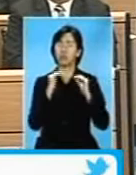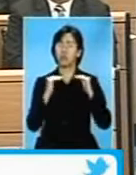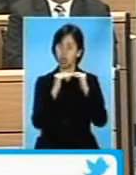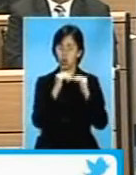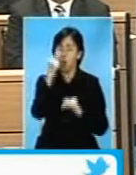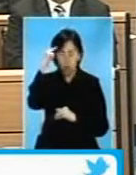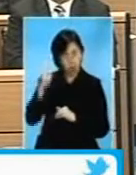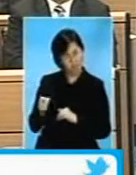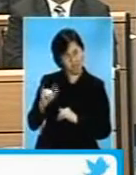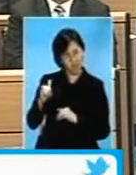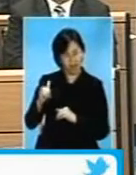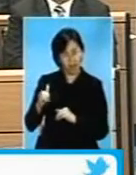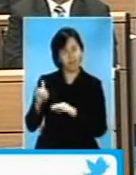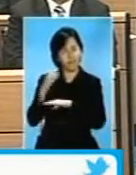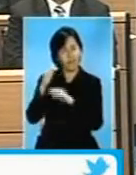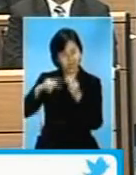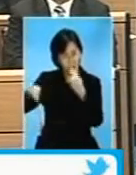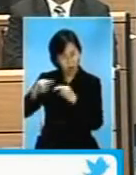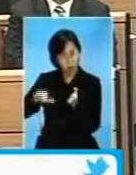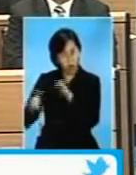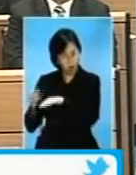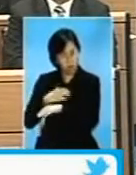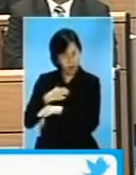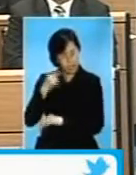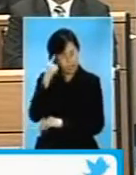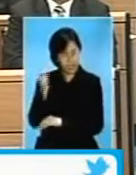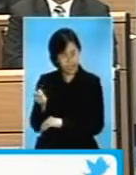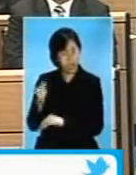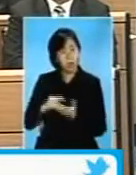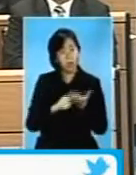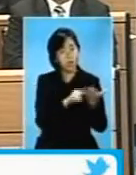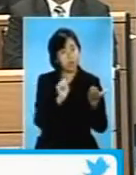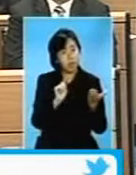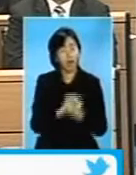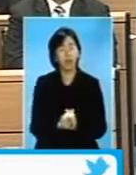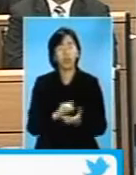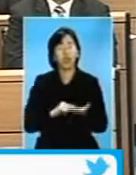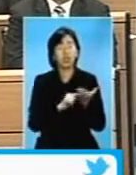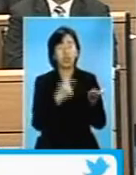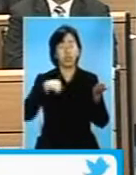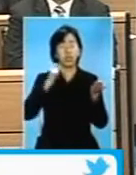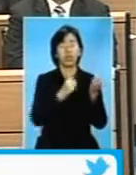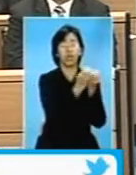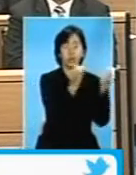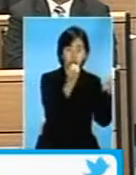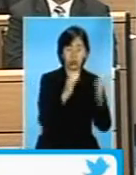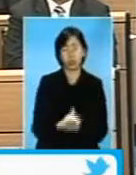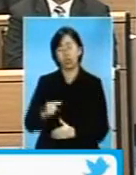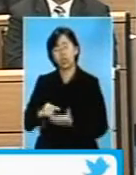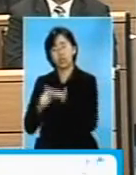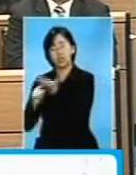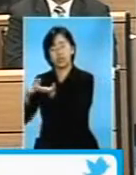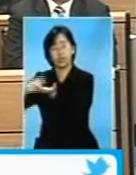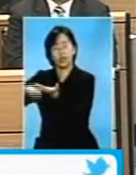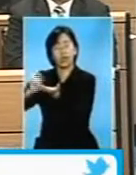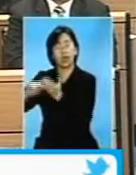นี่ยยื่นในเฉพาะศาลรัฐธรรมนูญหรือว่าจะยื่นทั้งศาลรัฐธรรมนูญและยื่นในการสูงสุดในสุด